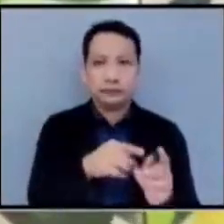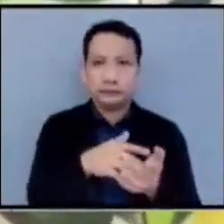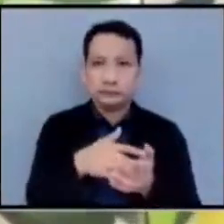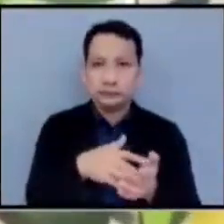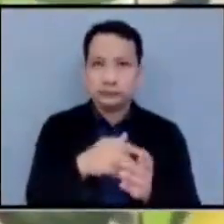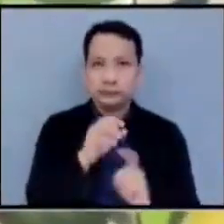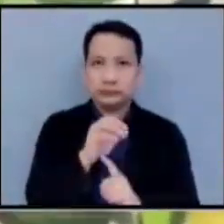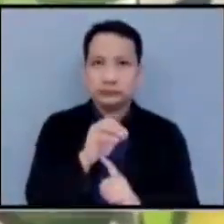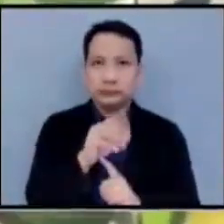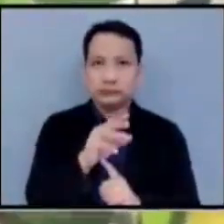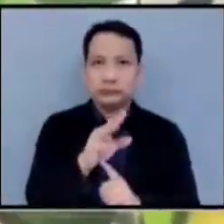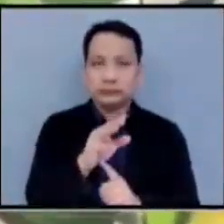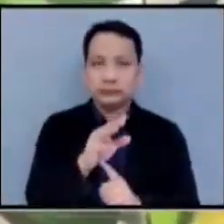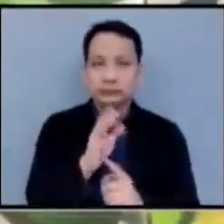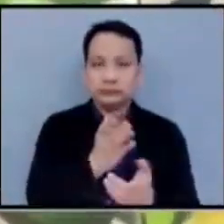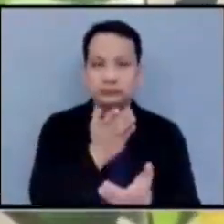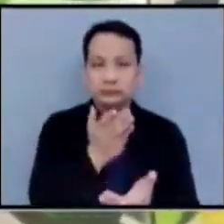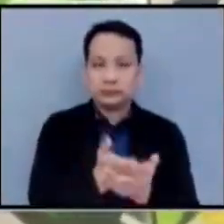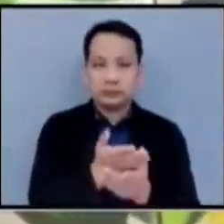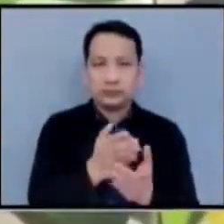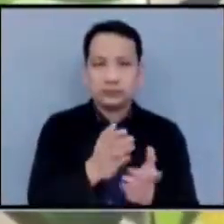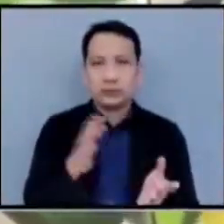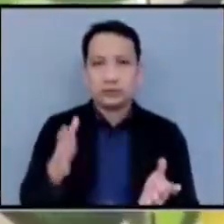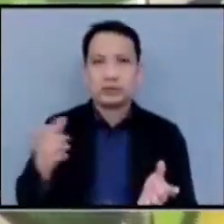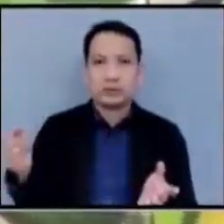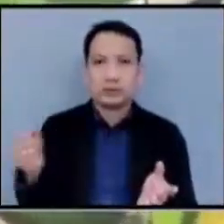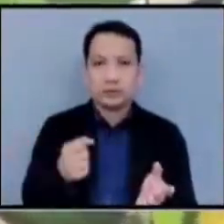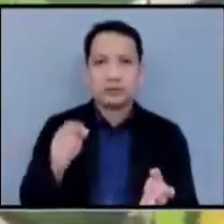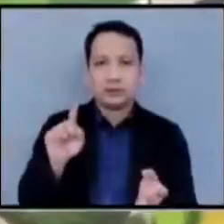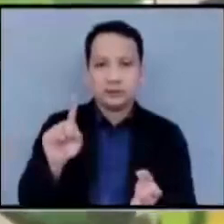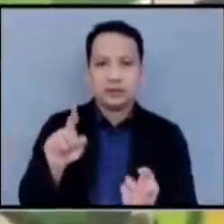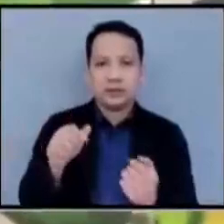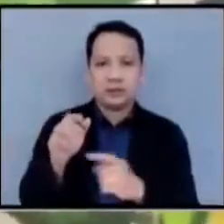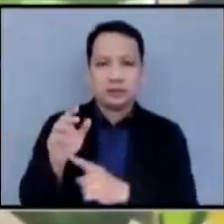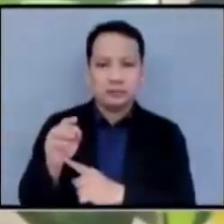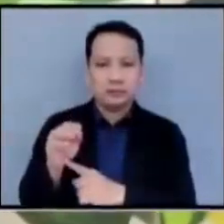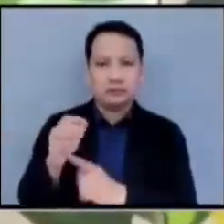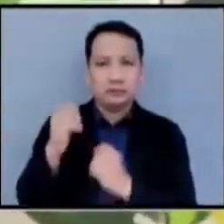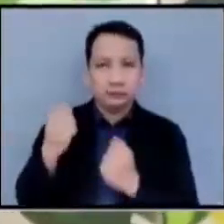lugar na pinupuntahan ko. Mayroon akong isang ano,